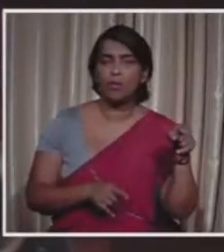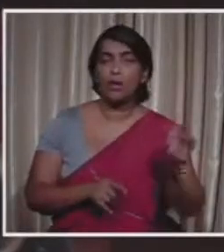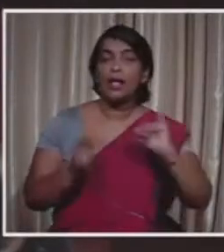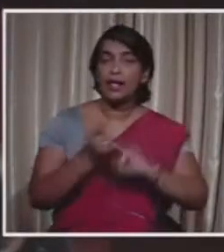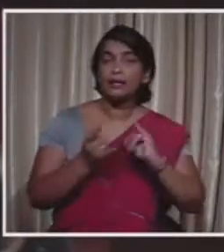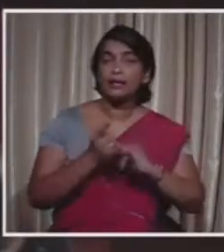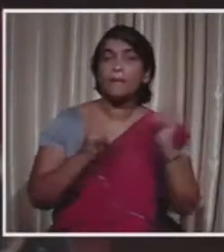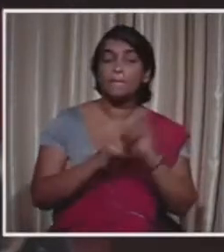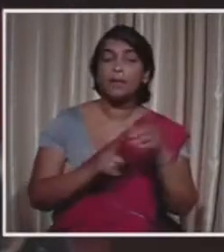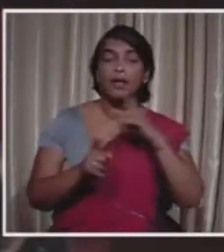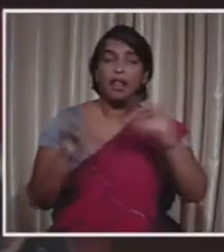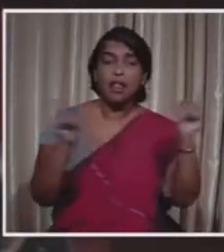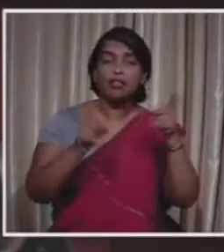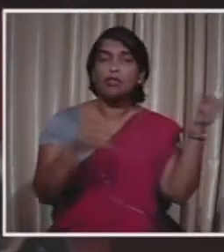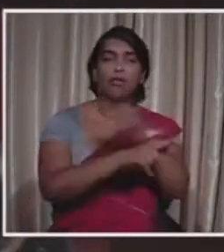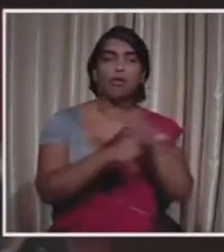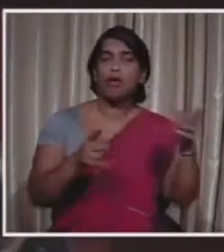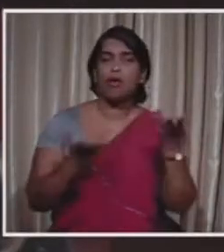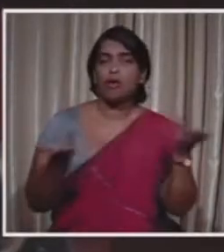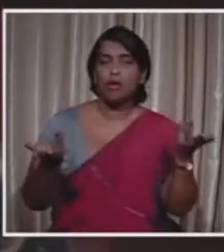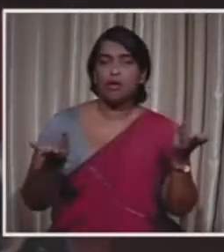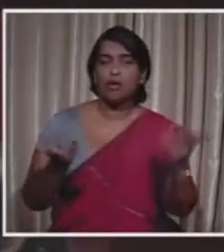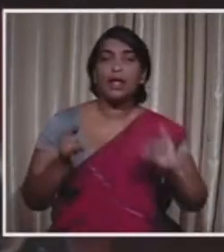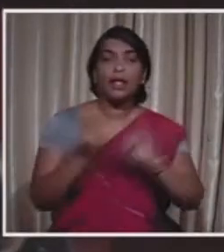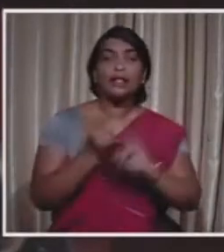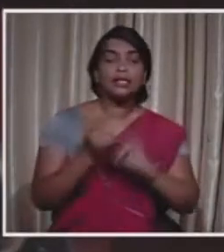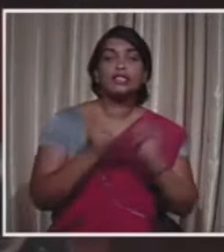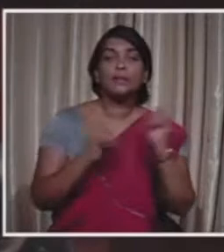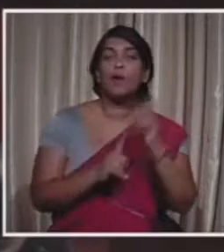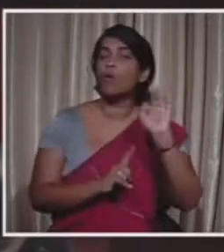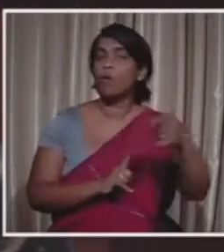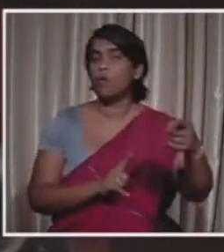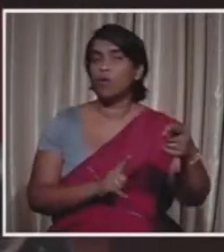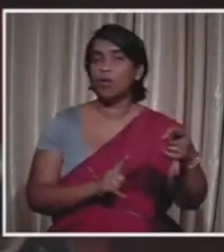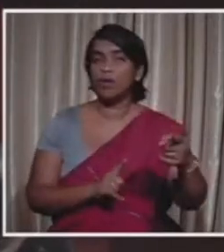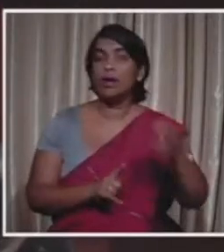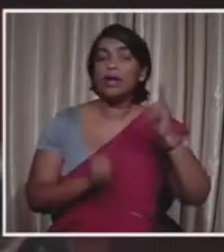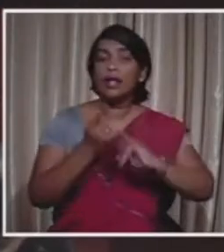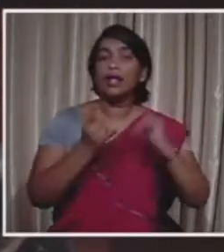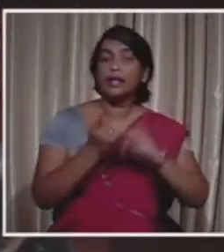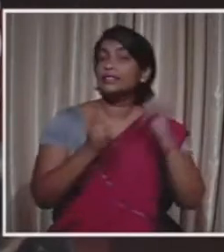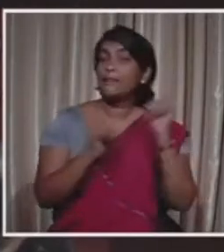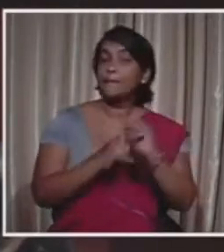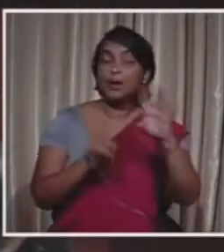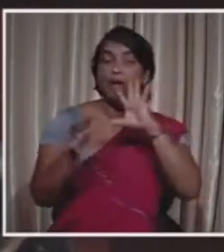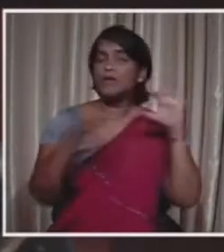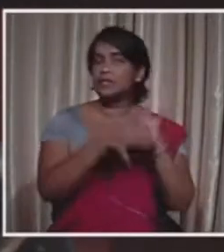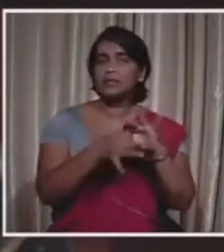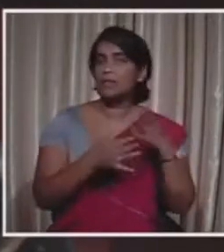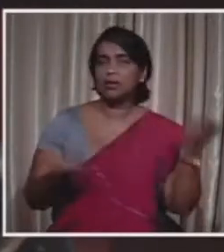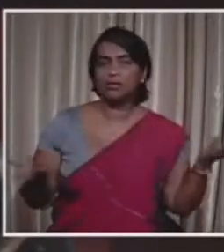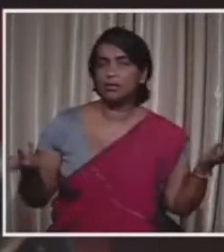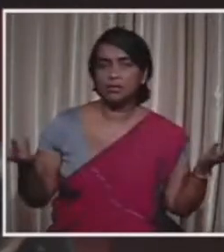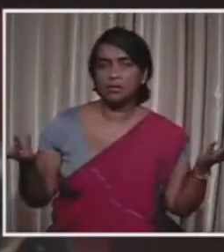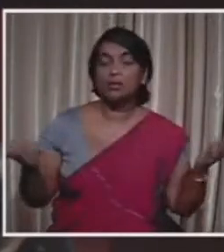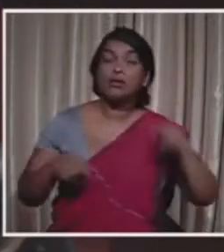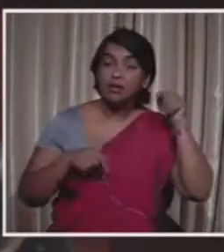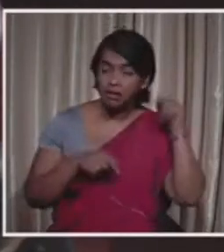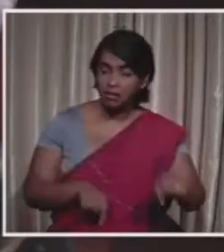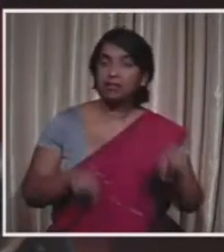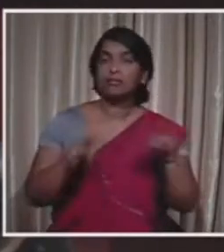SSP කාගේ කවුද කවුද SSP මොකද SSP ගේ සම්බන්ධතාවය